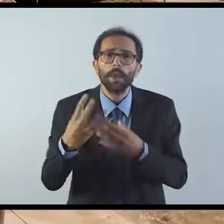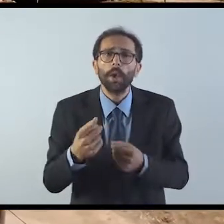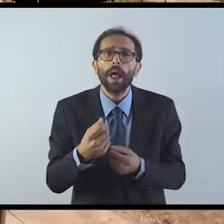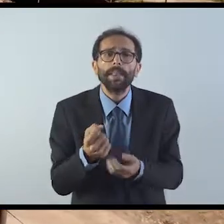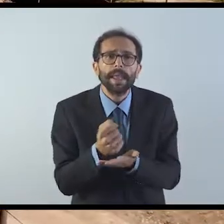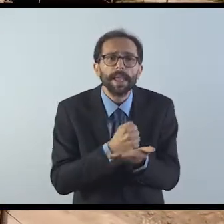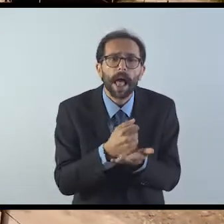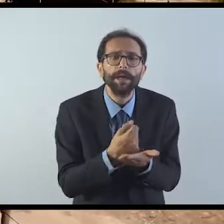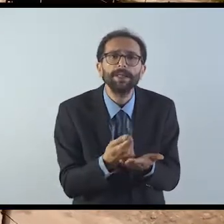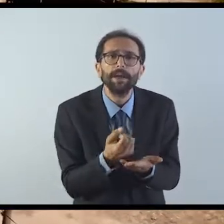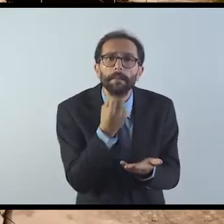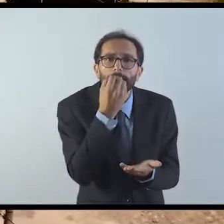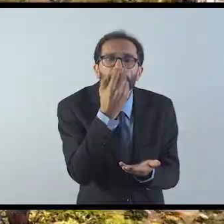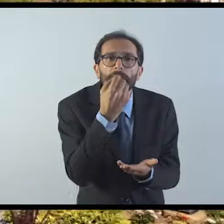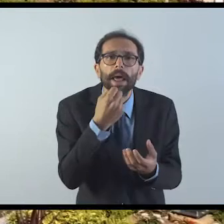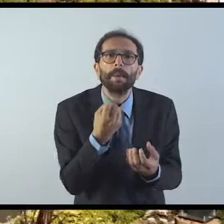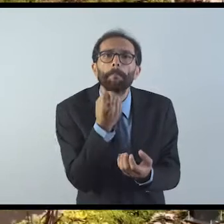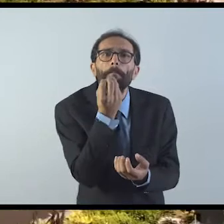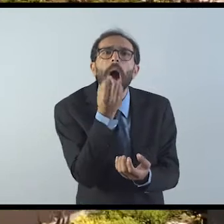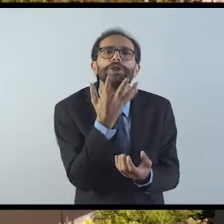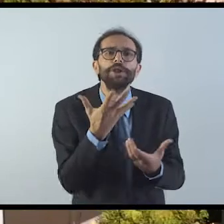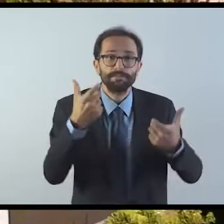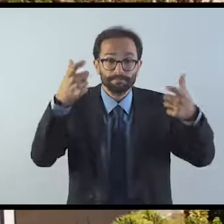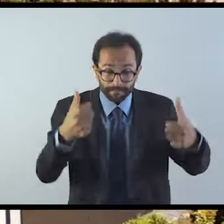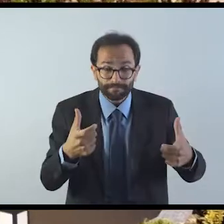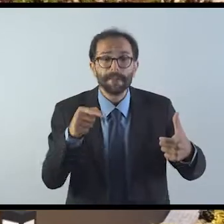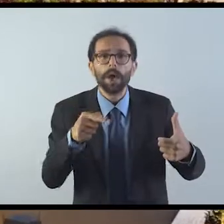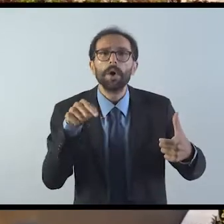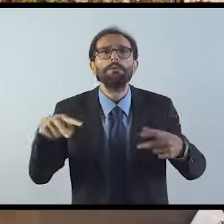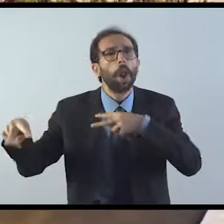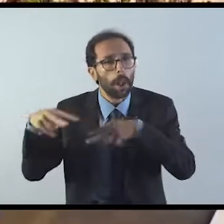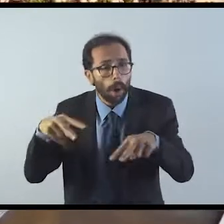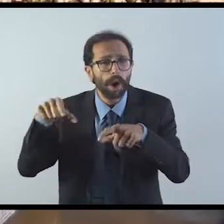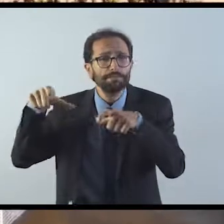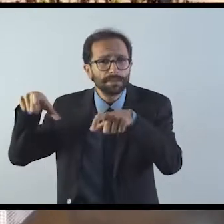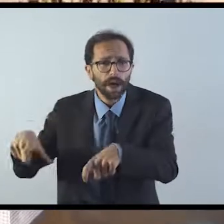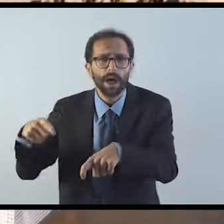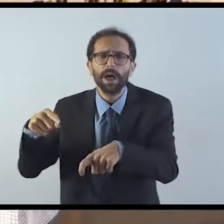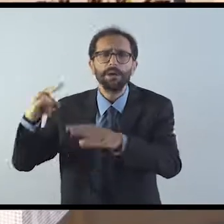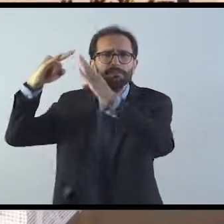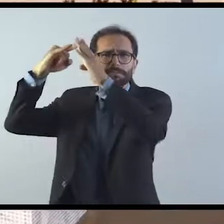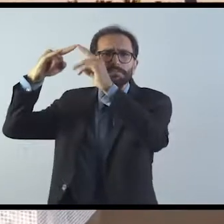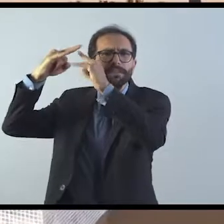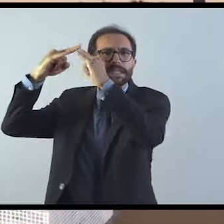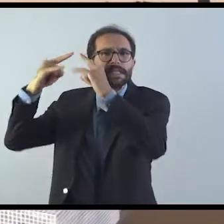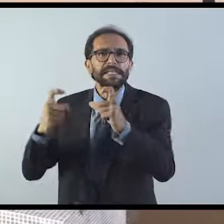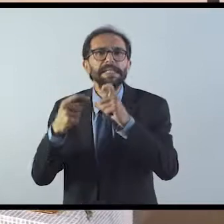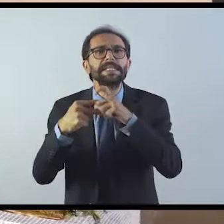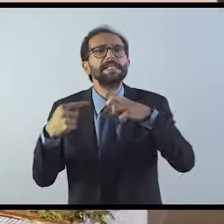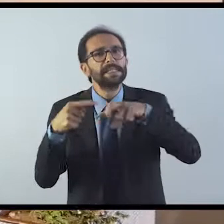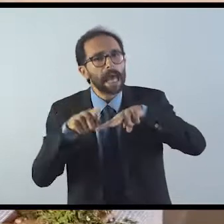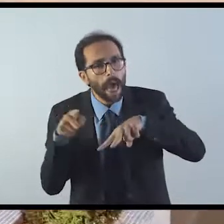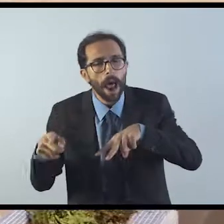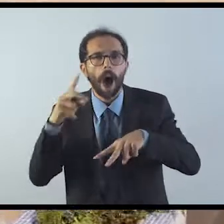bölümüdür bu alanda kır Lokantası tıbbi aromatik bitkiler serası Arge binası ve